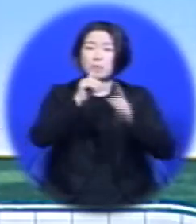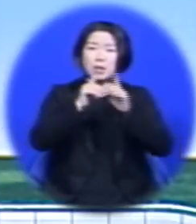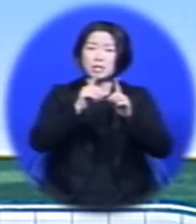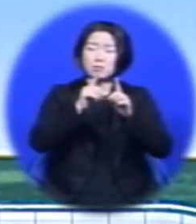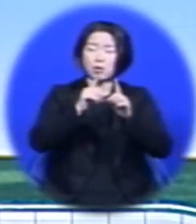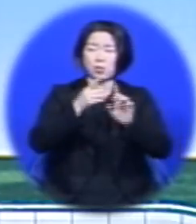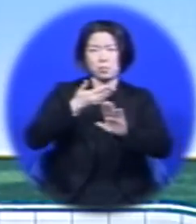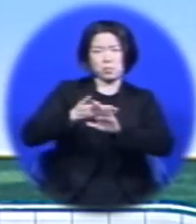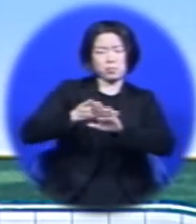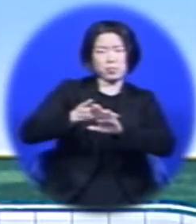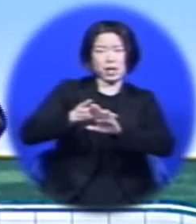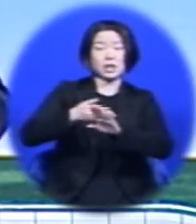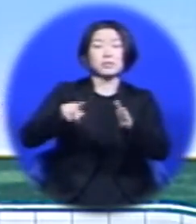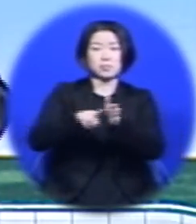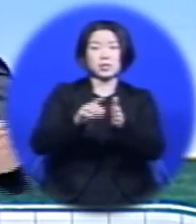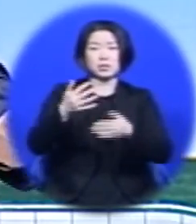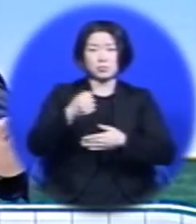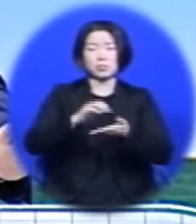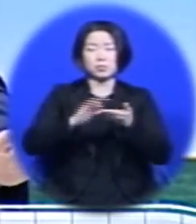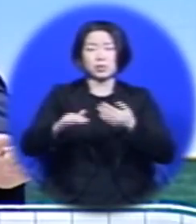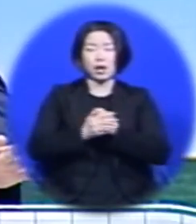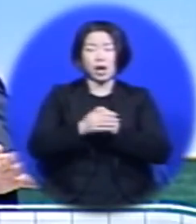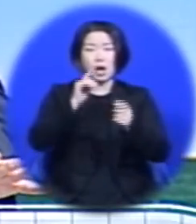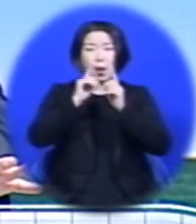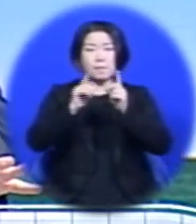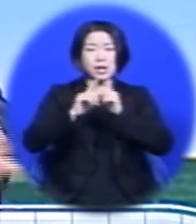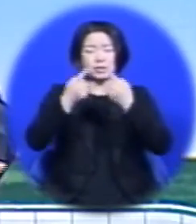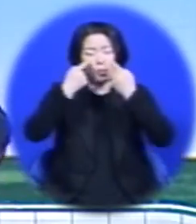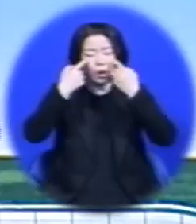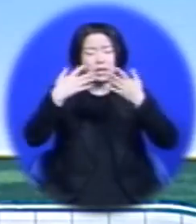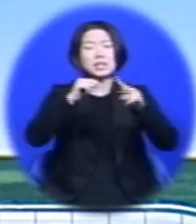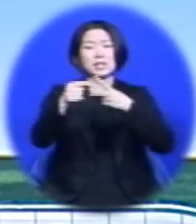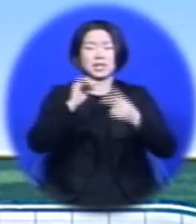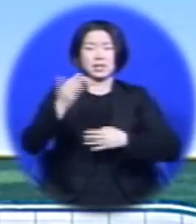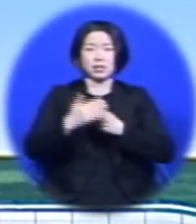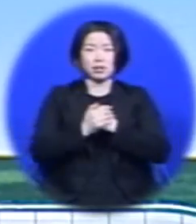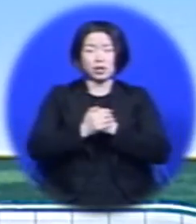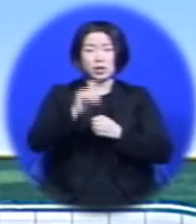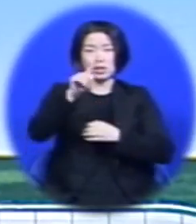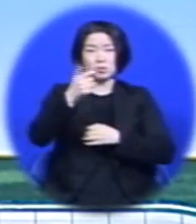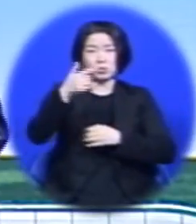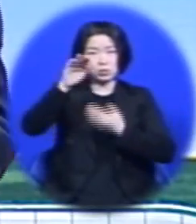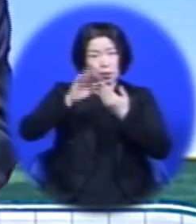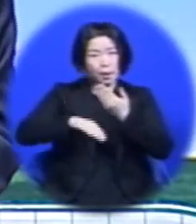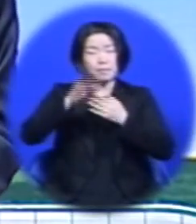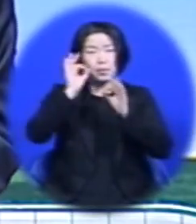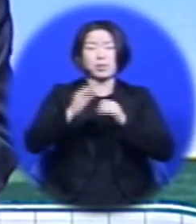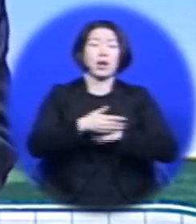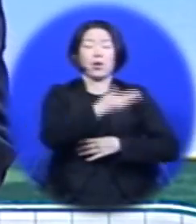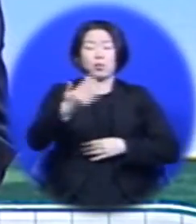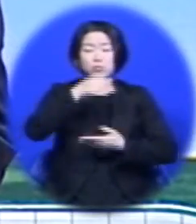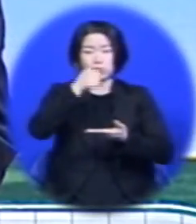다른 믿음입니다 말씀을 정하게 보셔야 됩니다 16절 하반 절에 보면 여러분은 죄의